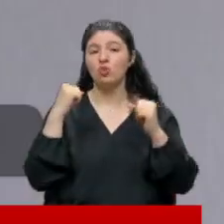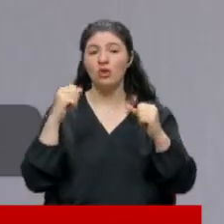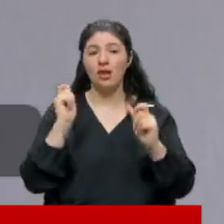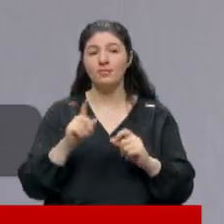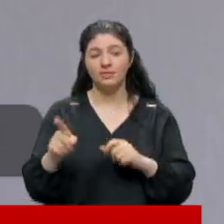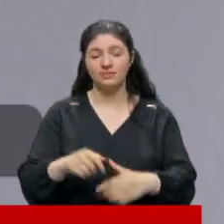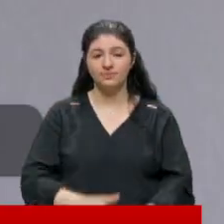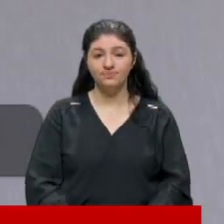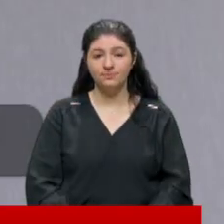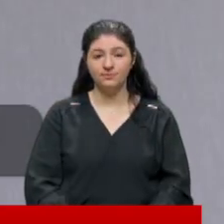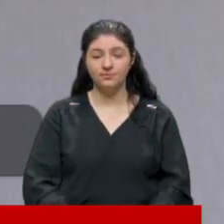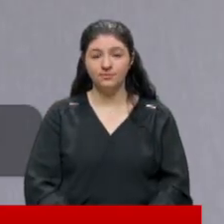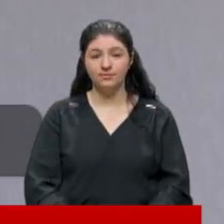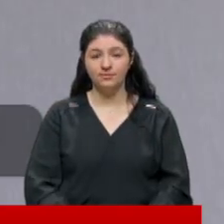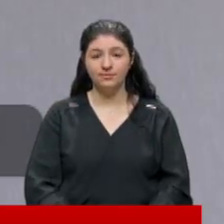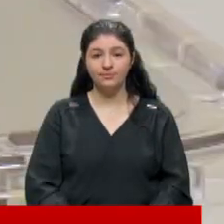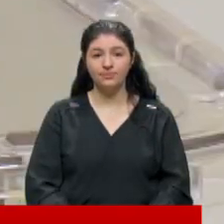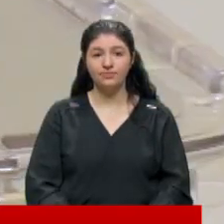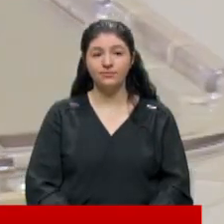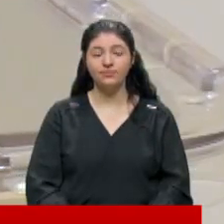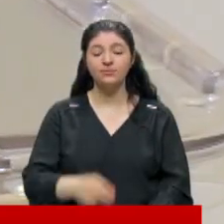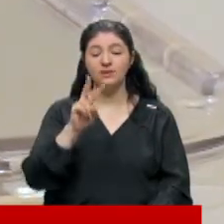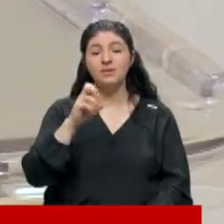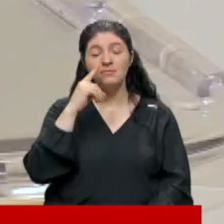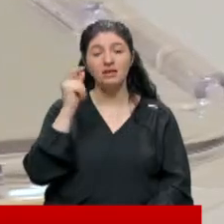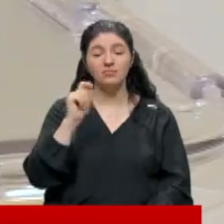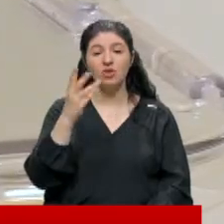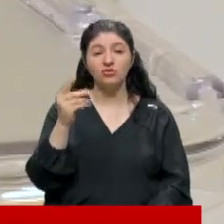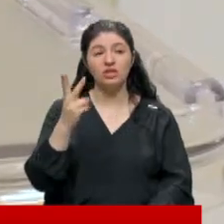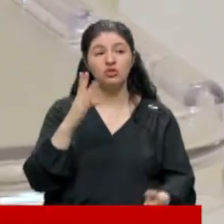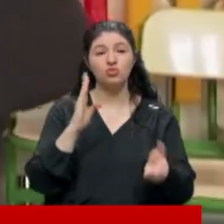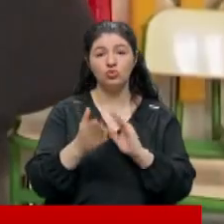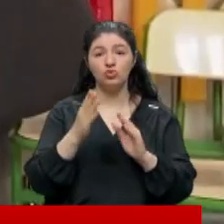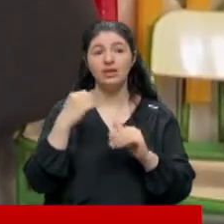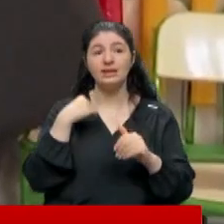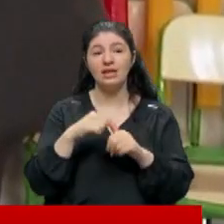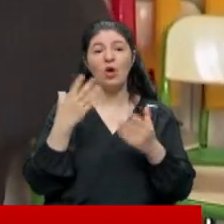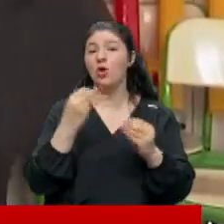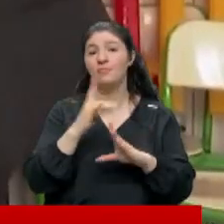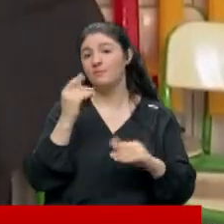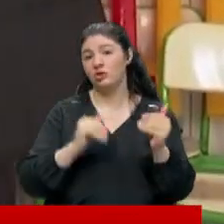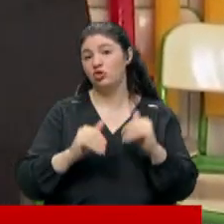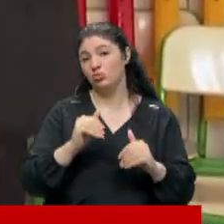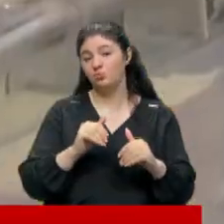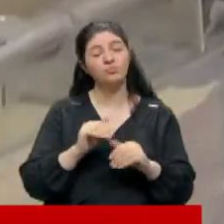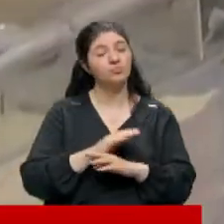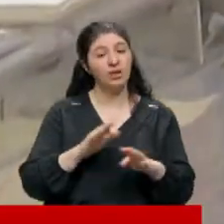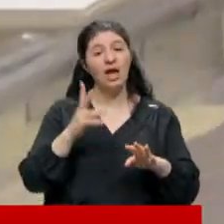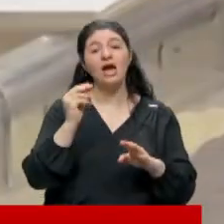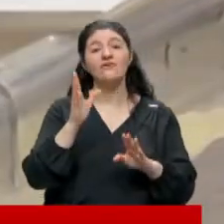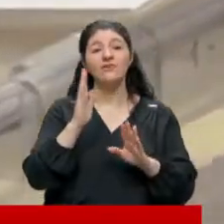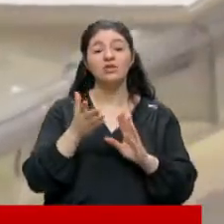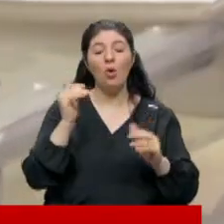yaptı. Vatanını seven sandığa gelsin. 28 Mayıs'ta yapılacak ikinci tur tekrarı olmayan bir seçim. En çok oy